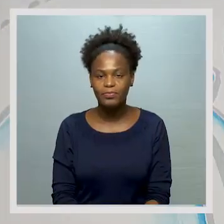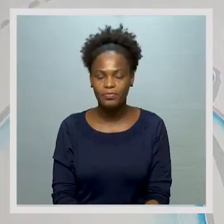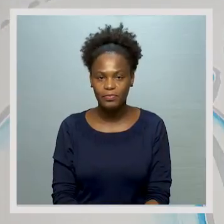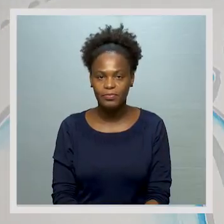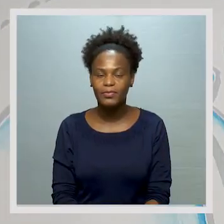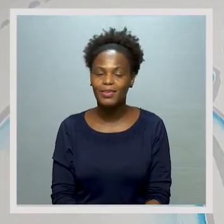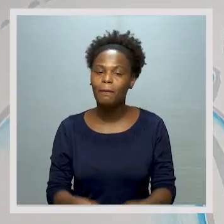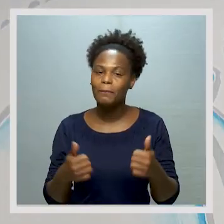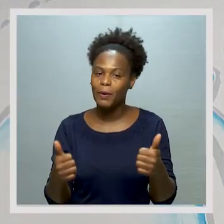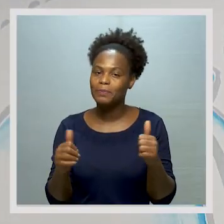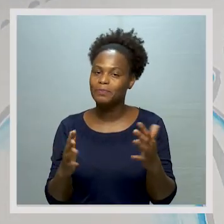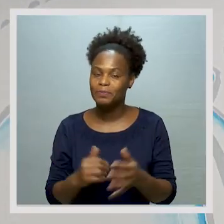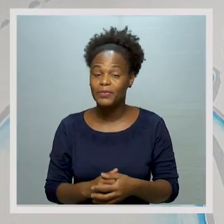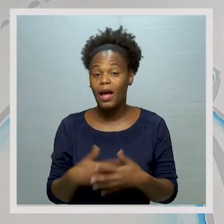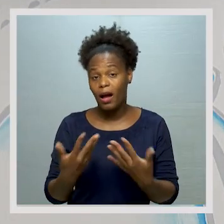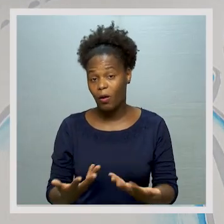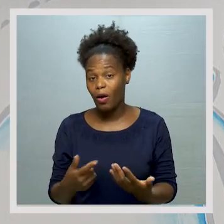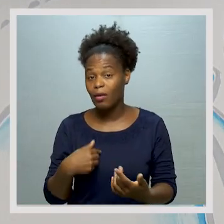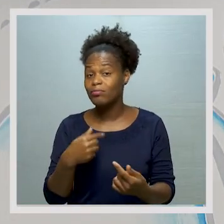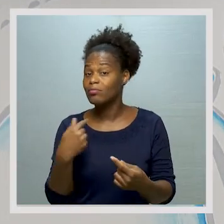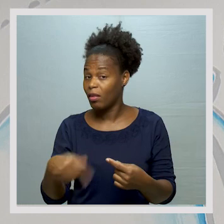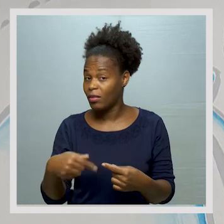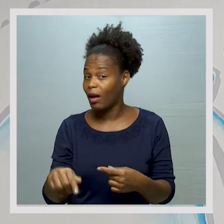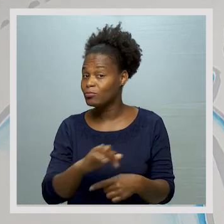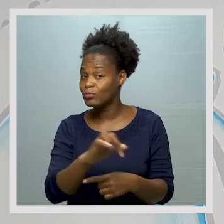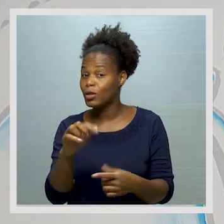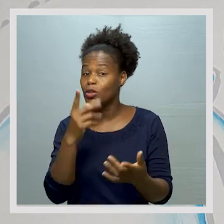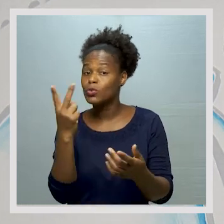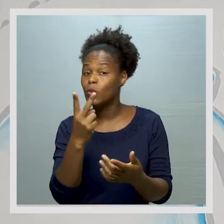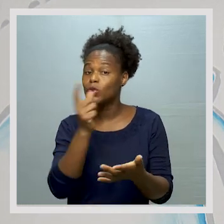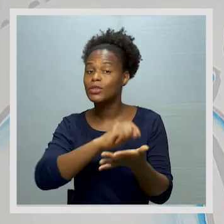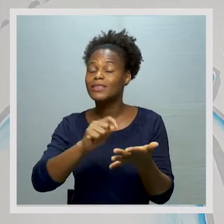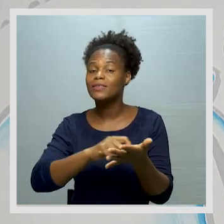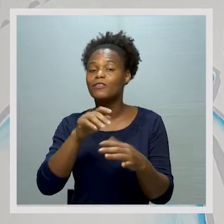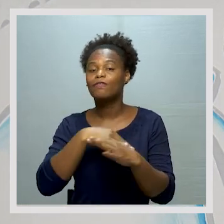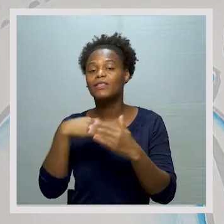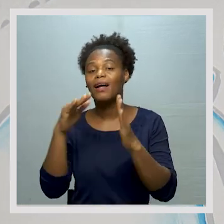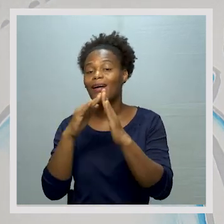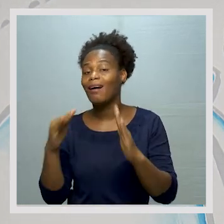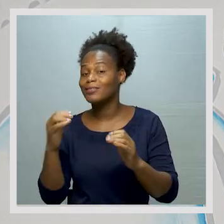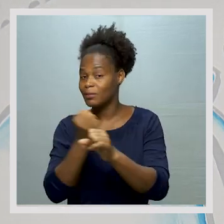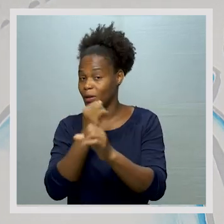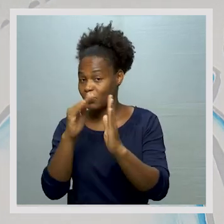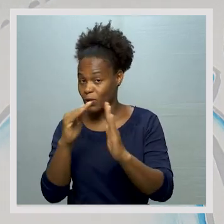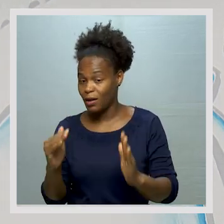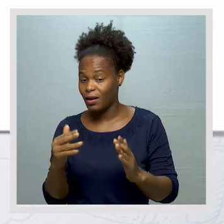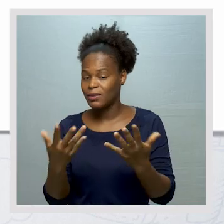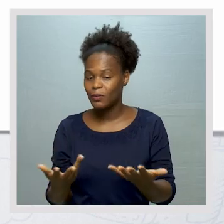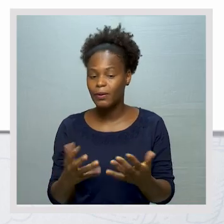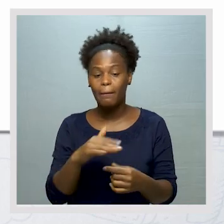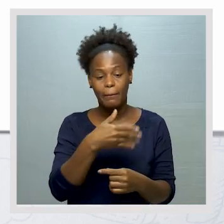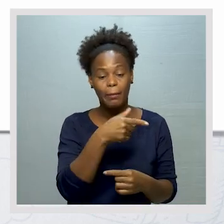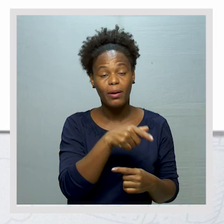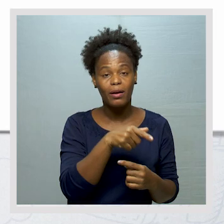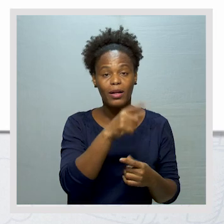Très bien. Je vous ai réservé 2 exercices à faire à la maison. C'est bon? D'abord,